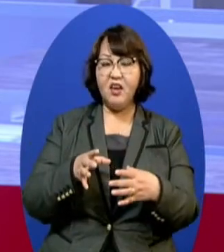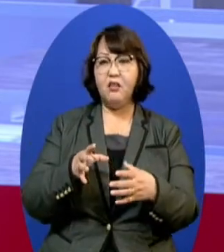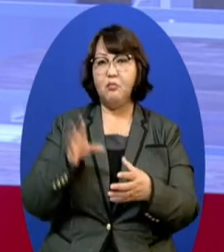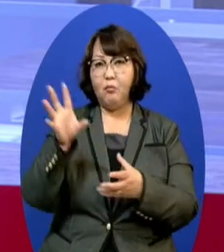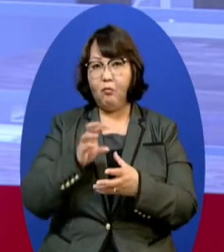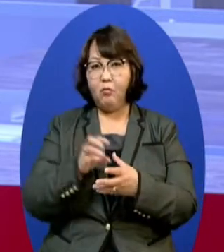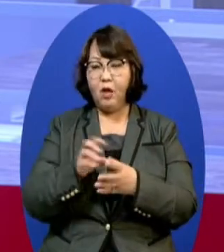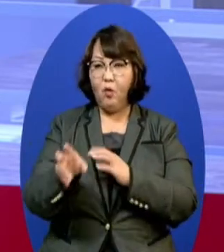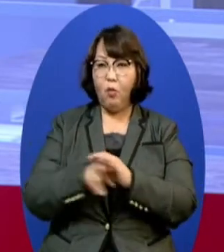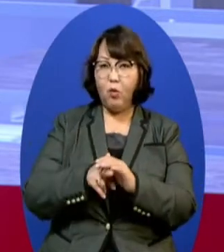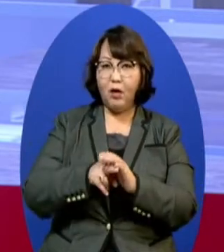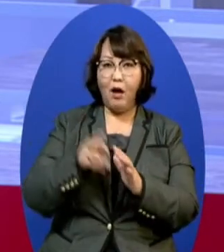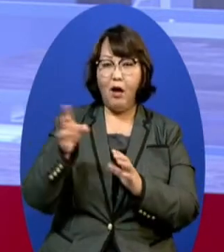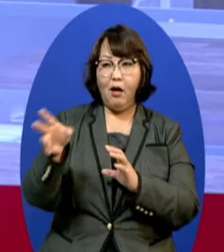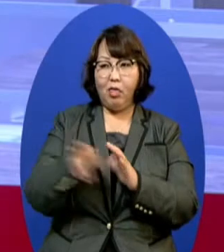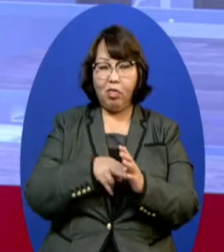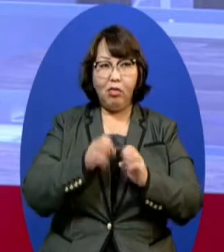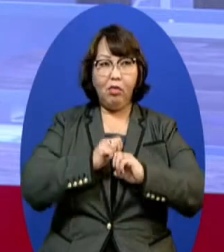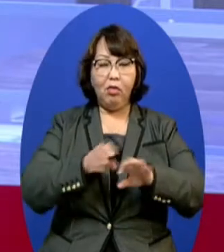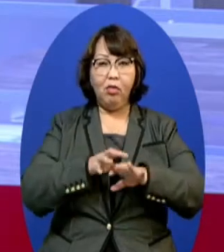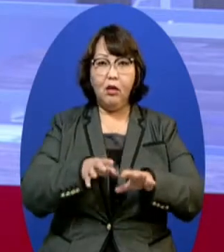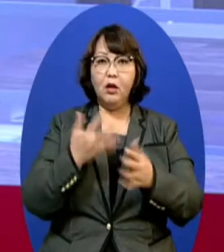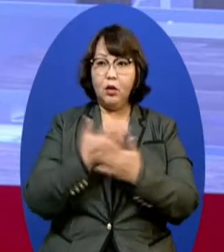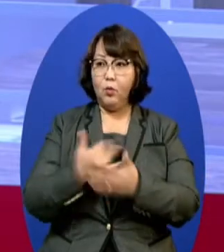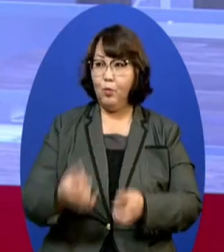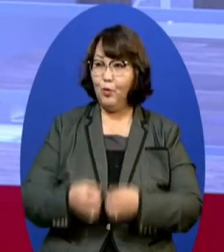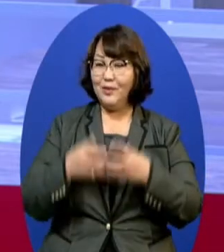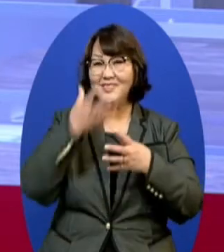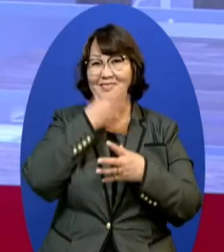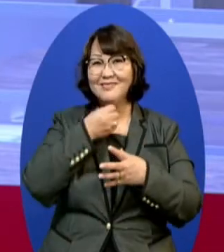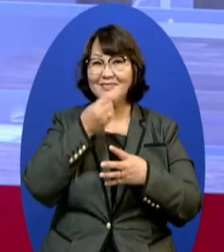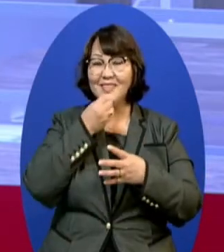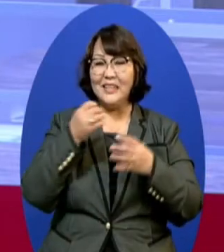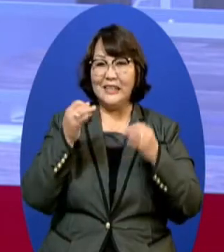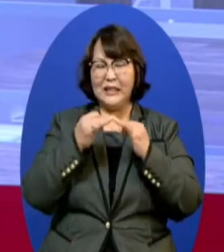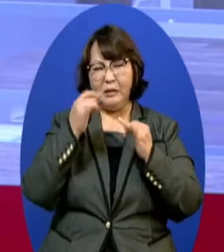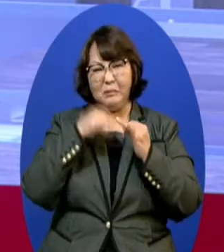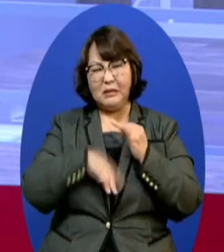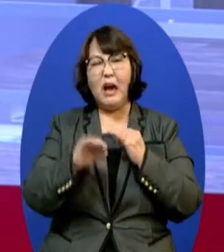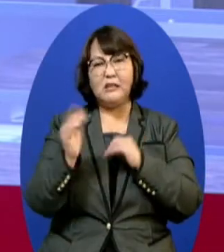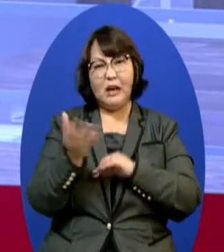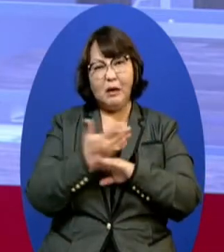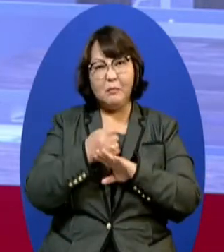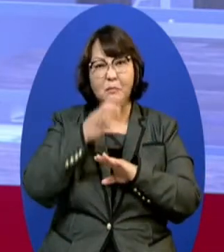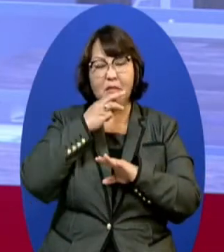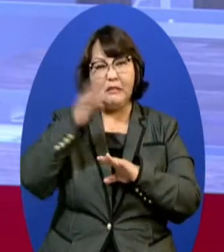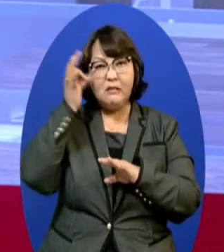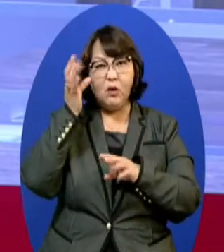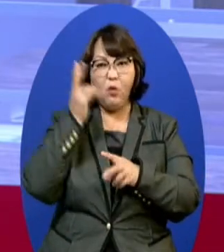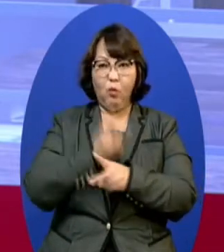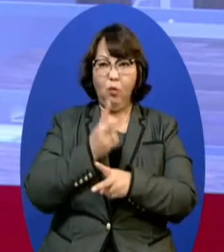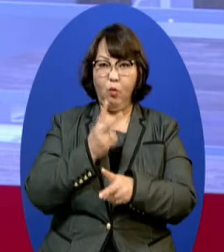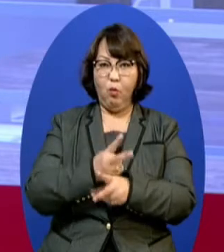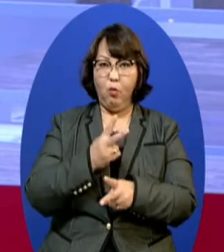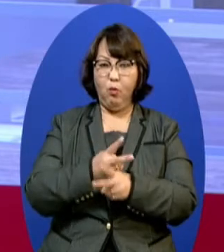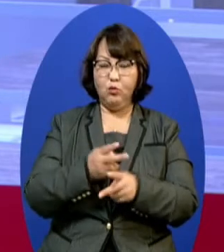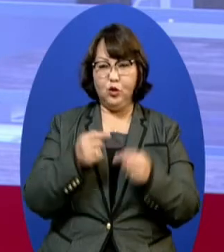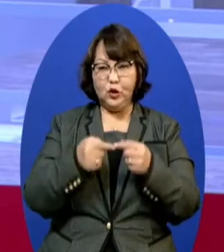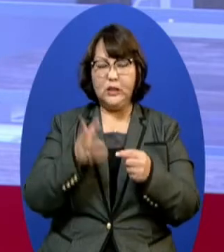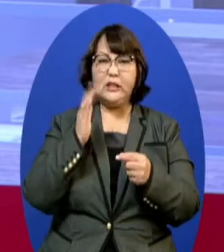зэргээр хулгайлаж байна. Киноны уран бүтээлчид өөрсдийн бүтээлийн цахим орчинд яаж хамгаалах тухай мэдээлэл хомс, хууль эрхсэн орчинд энэ төрлийн зөрчил